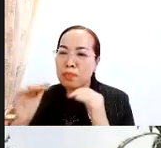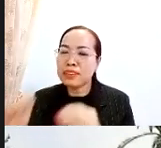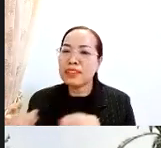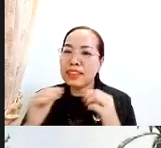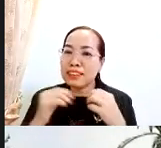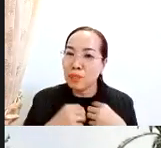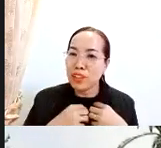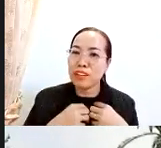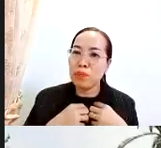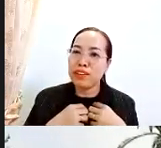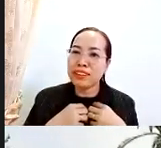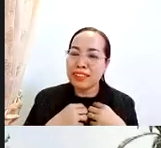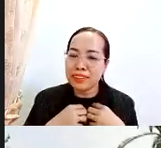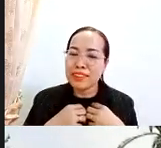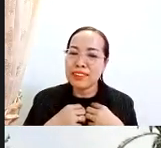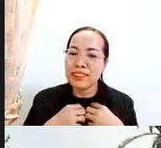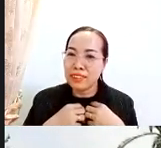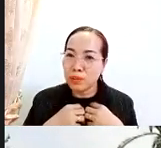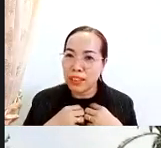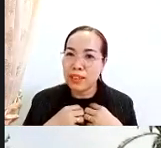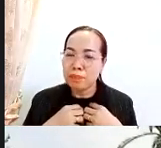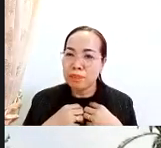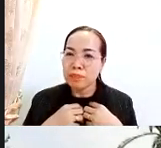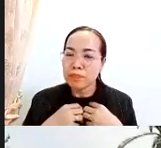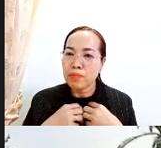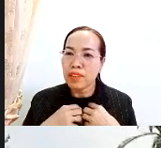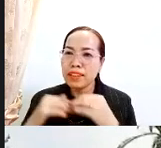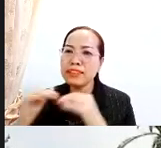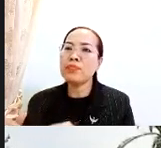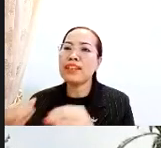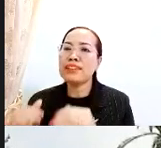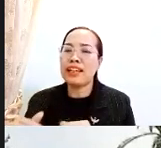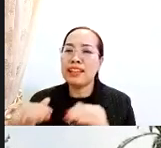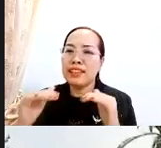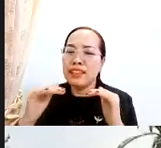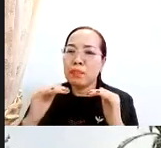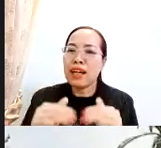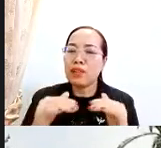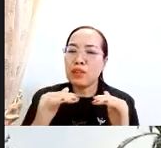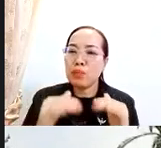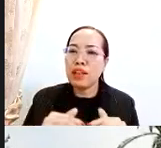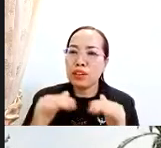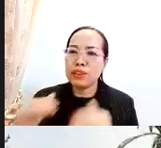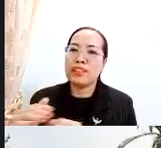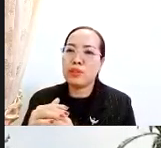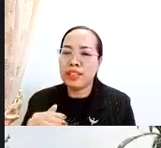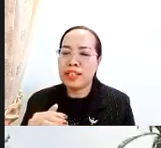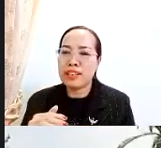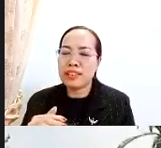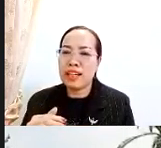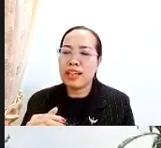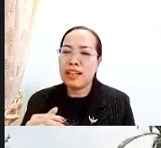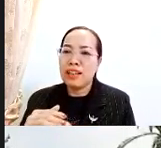cha bà san dịch nhom chăng đi pon sạch rương nẹt chục cháy nhom trơ tay đau thưa đôi nẹt chục